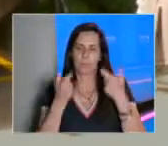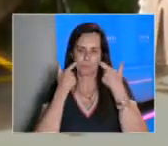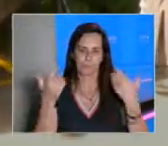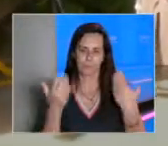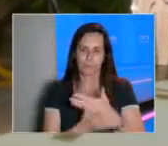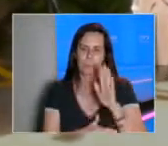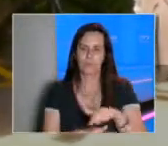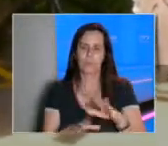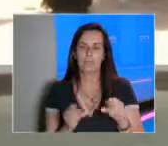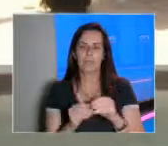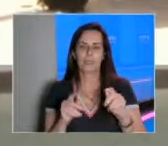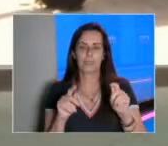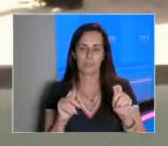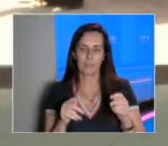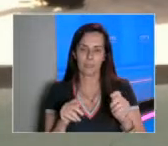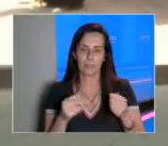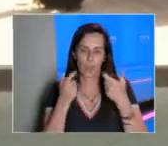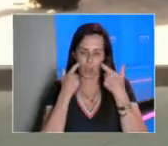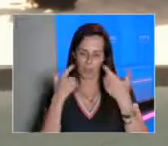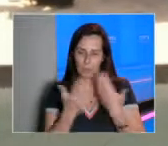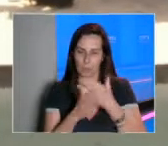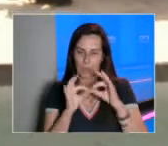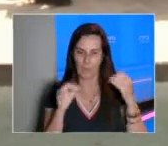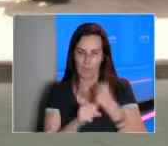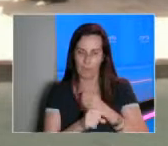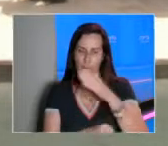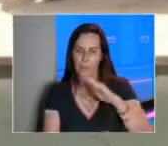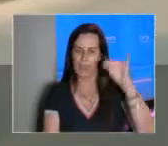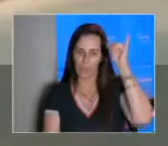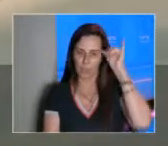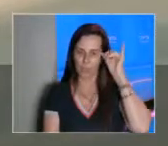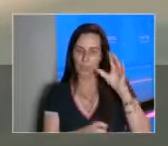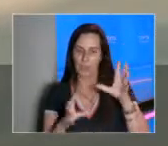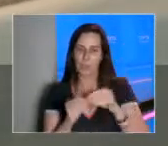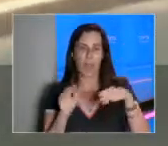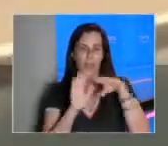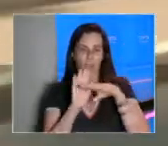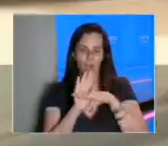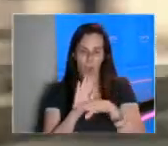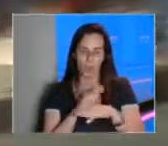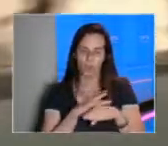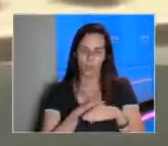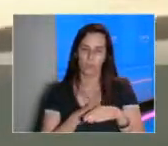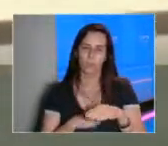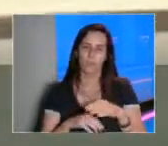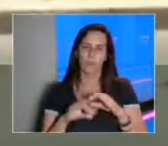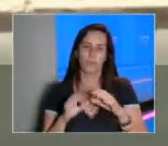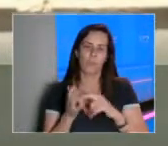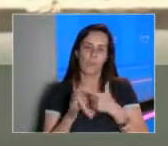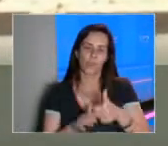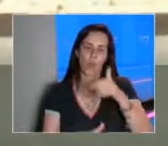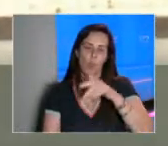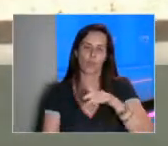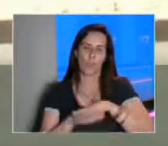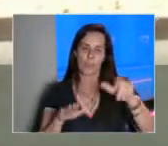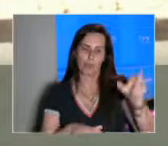עם סגירה, איך השומר החדש מתחיל לפעול בבקעת הירדן, תחת ההנחיות ולטובת מה שראש מועצת